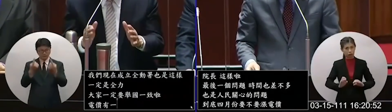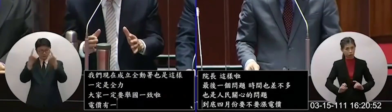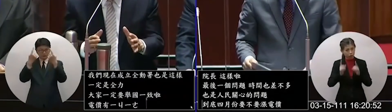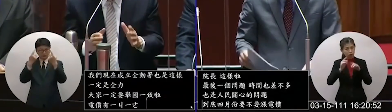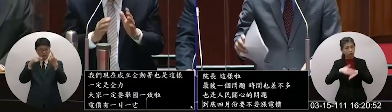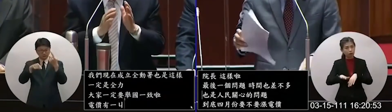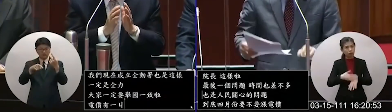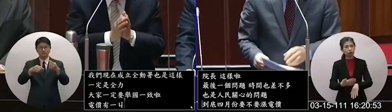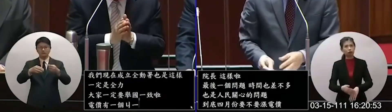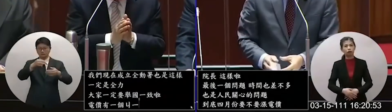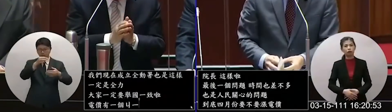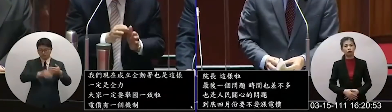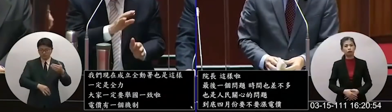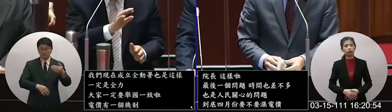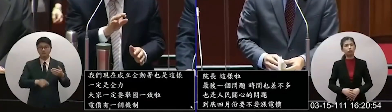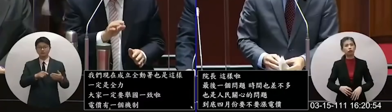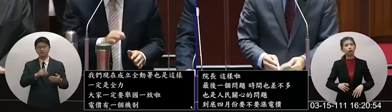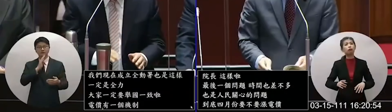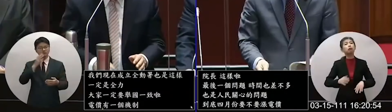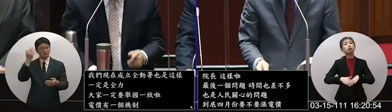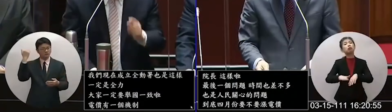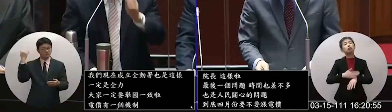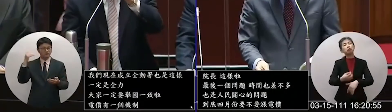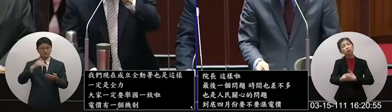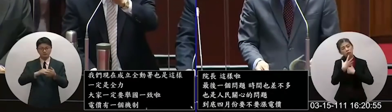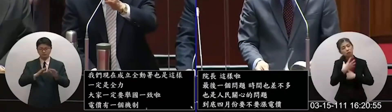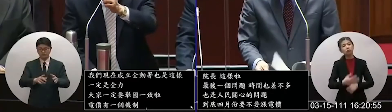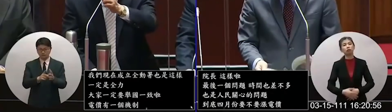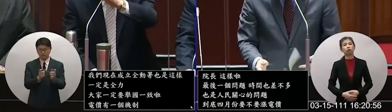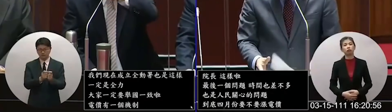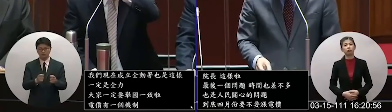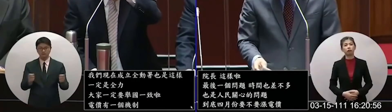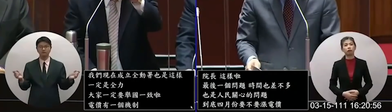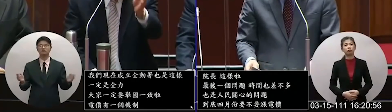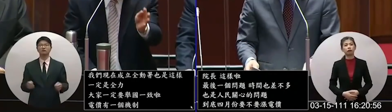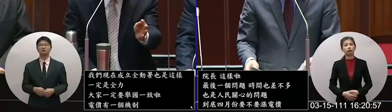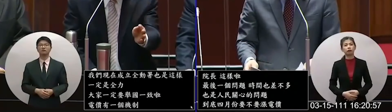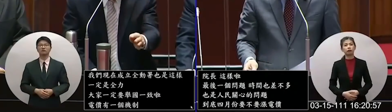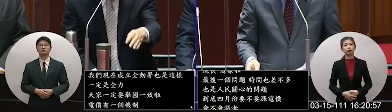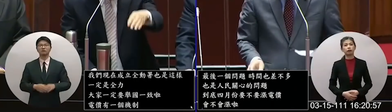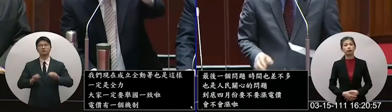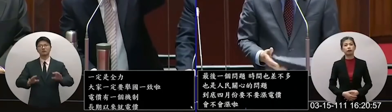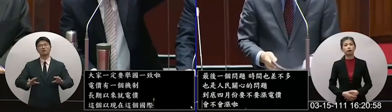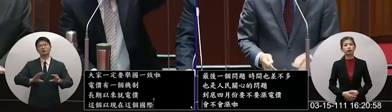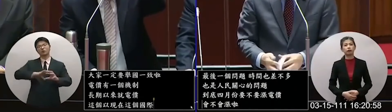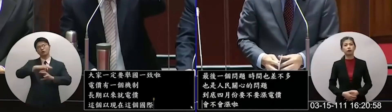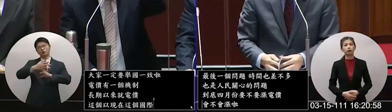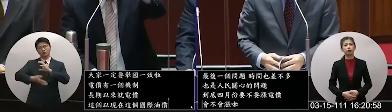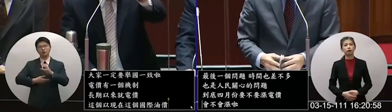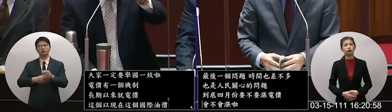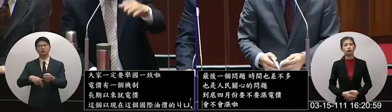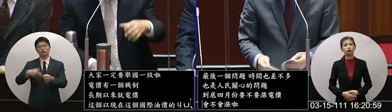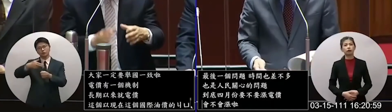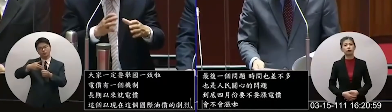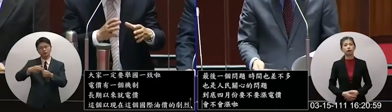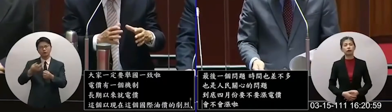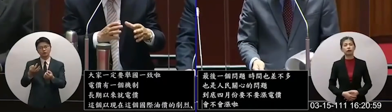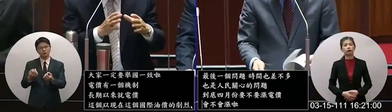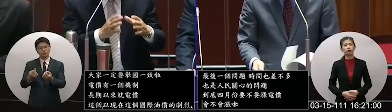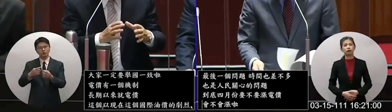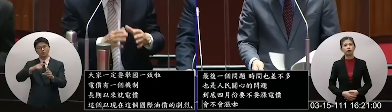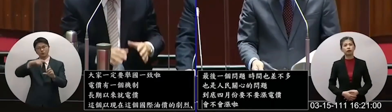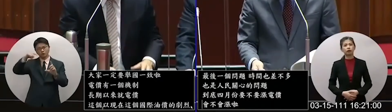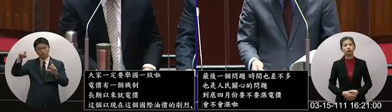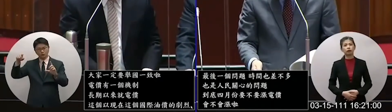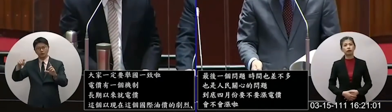长期以来就电价 会不会涨？会不会涨、啊？ 这个以现在这个国际油价的剧烈波动等等， 对 这个机